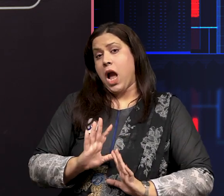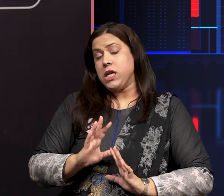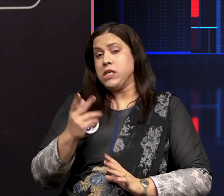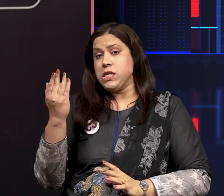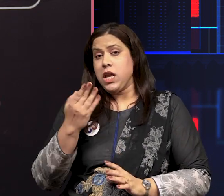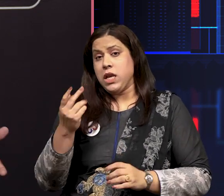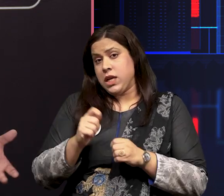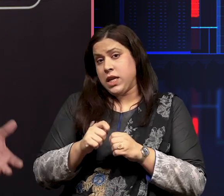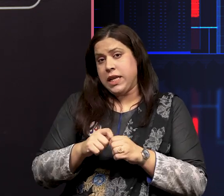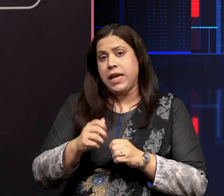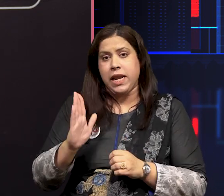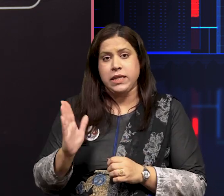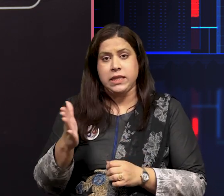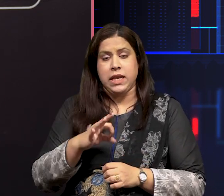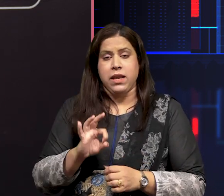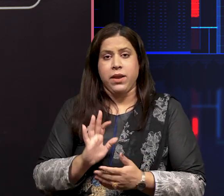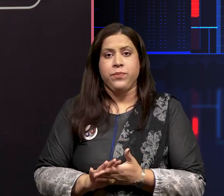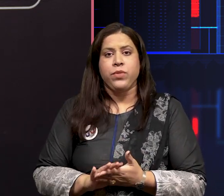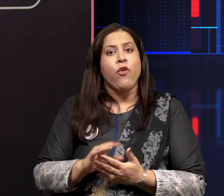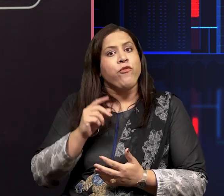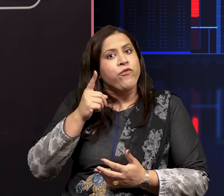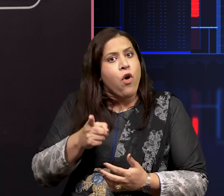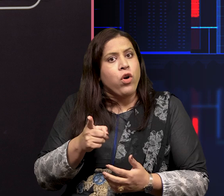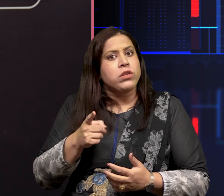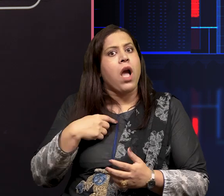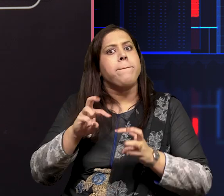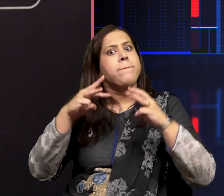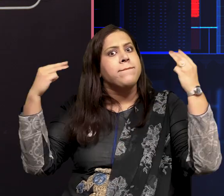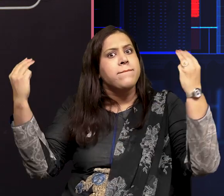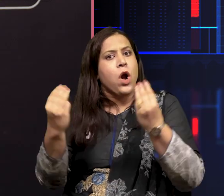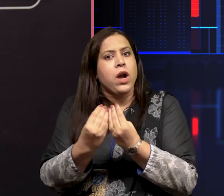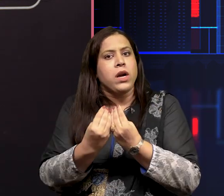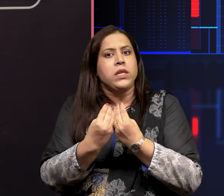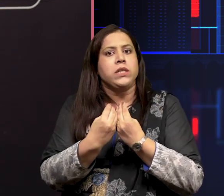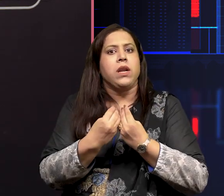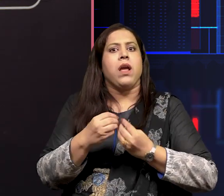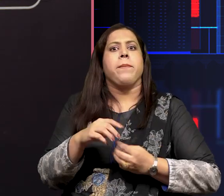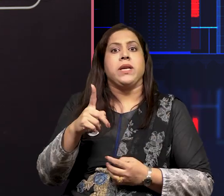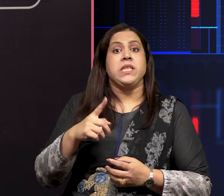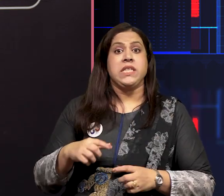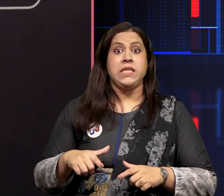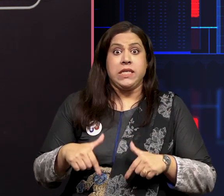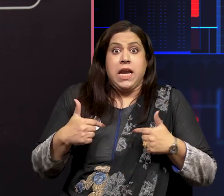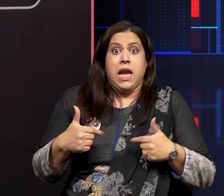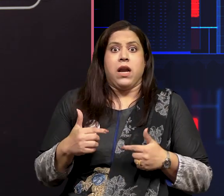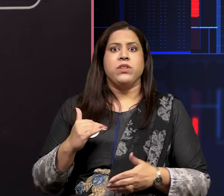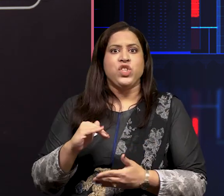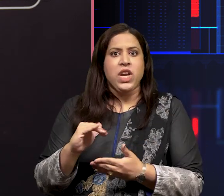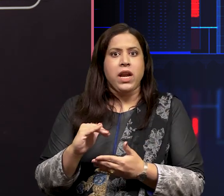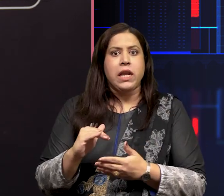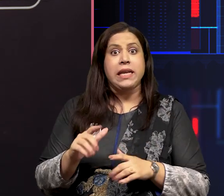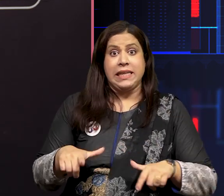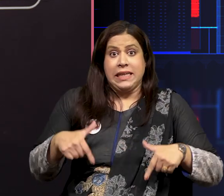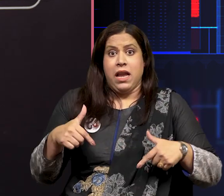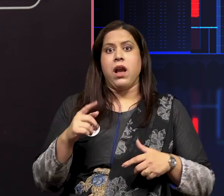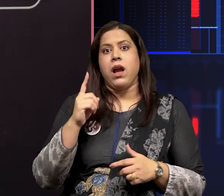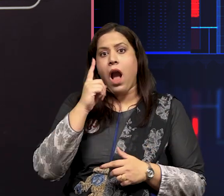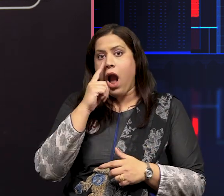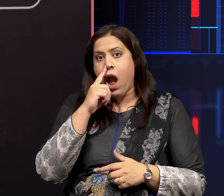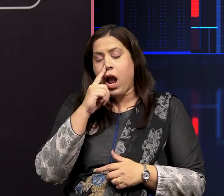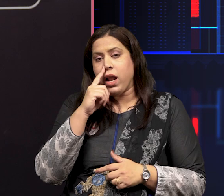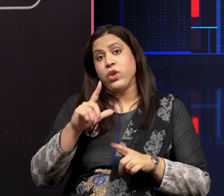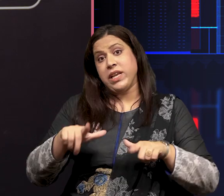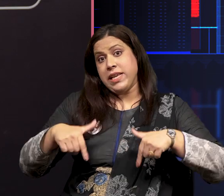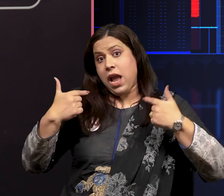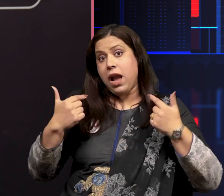बॉय, वी आर ऑलवेज सराउंडेड बाय एडवाइजेस कि ये करना है, इंस्ट्रक्शंस,